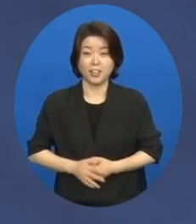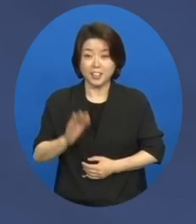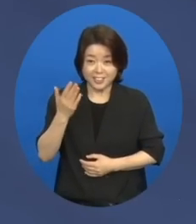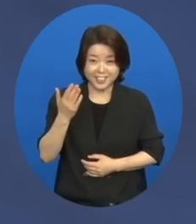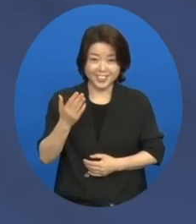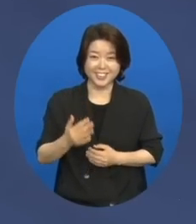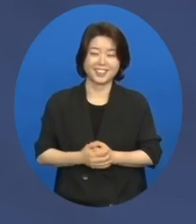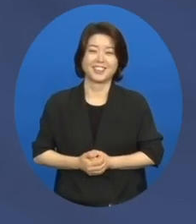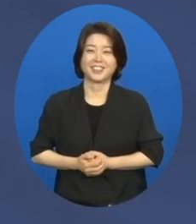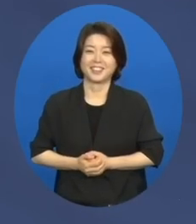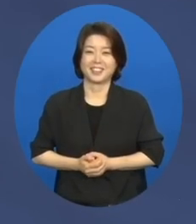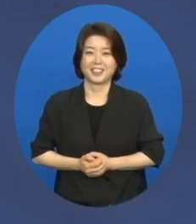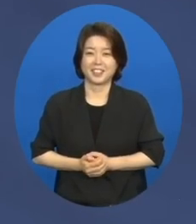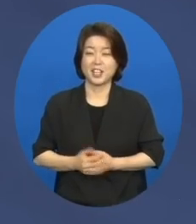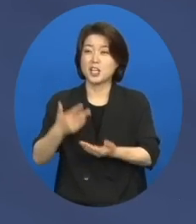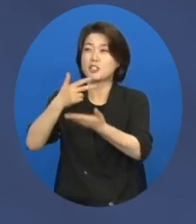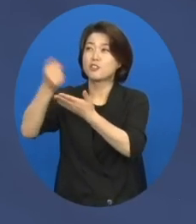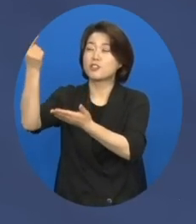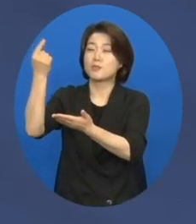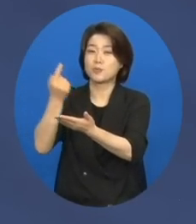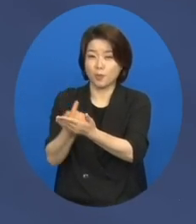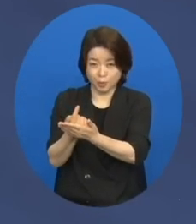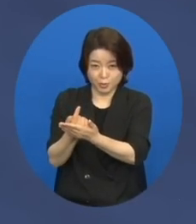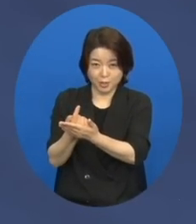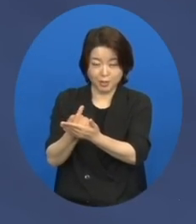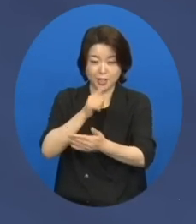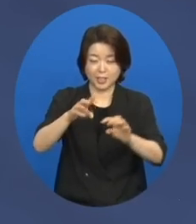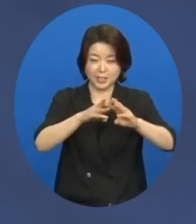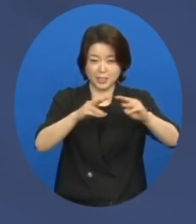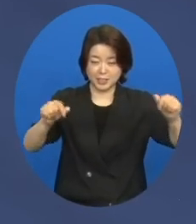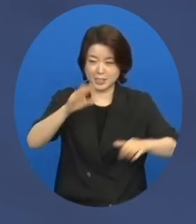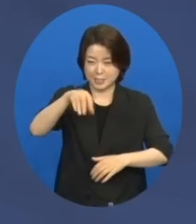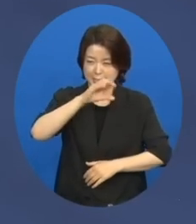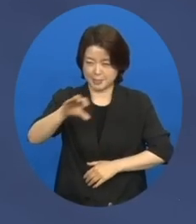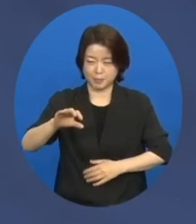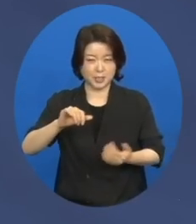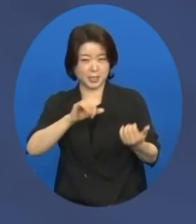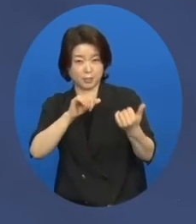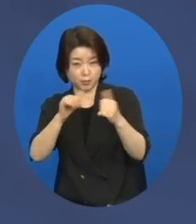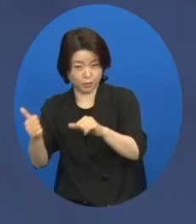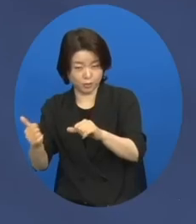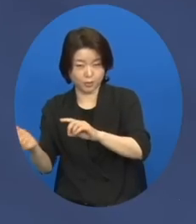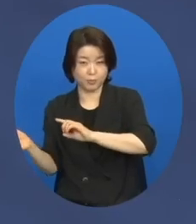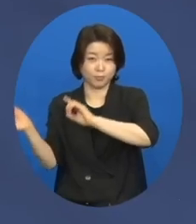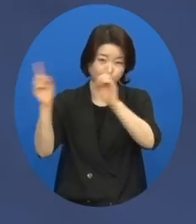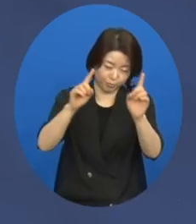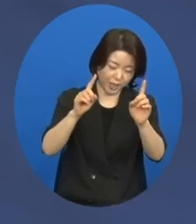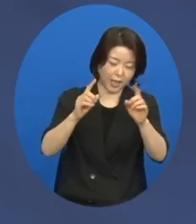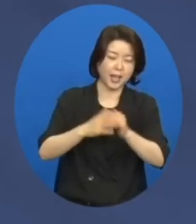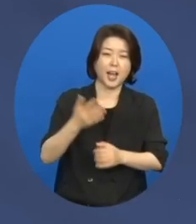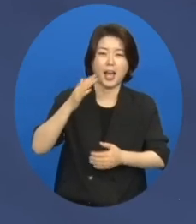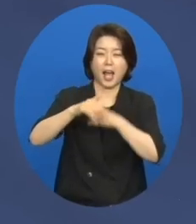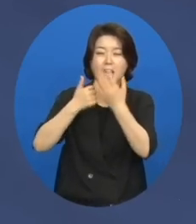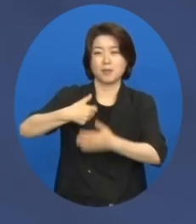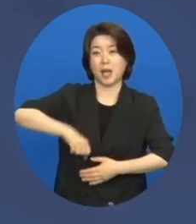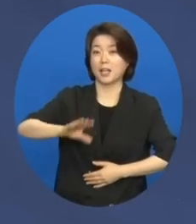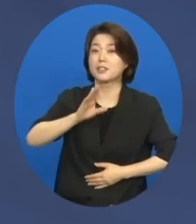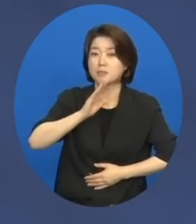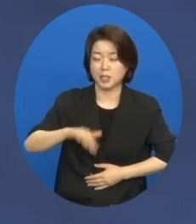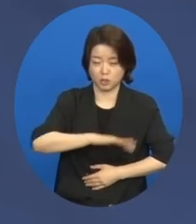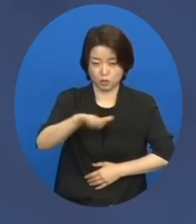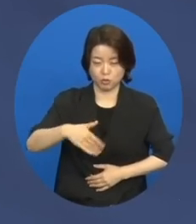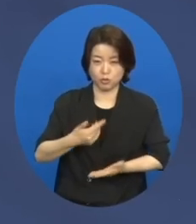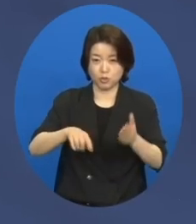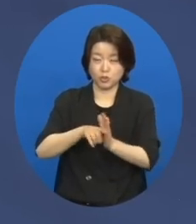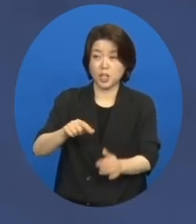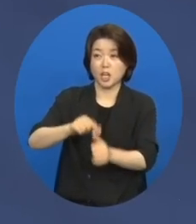그 주님이 오셔서 이 땅에서 십자가에 죽으시고 부활하신 바로 하나님의 아들이셨으며 우리를 위한